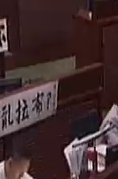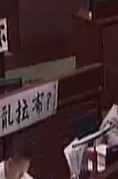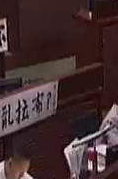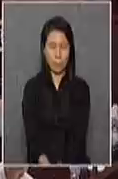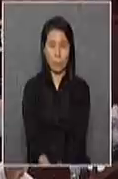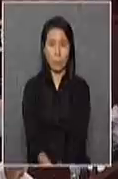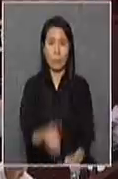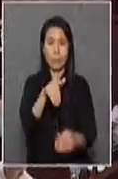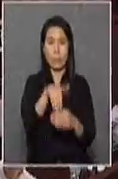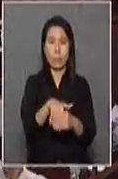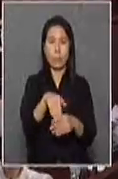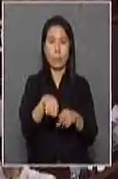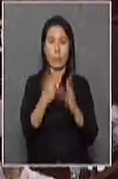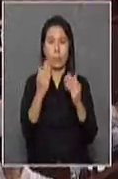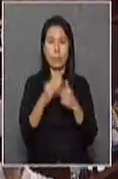開始表決。